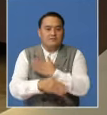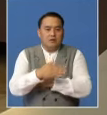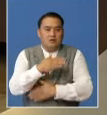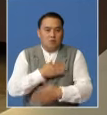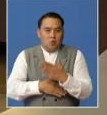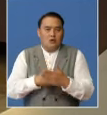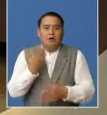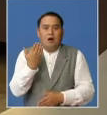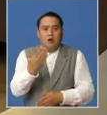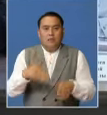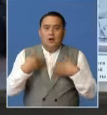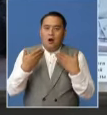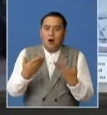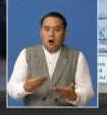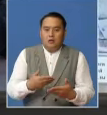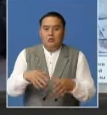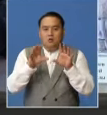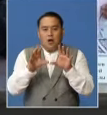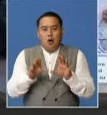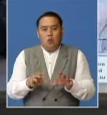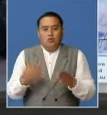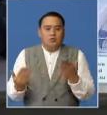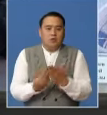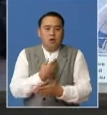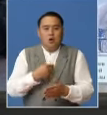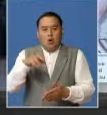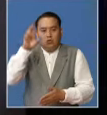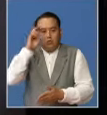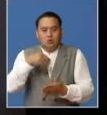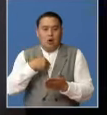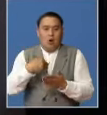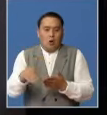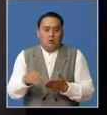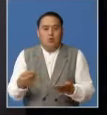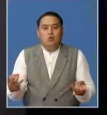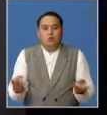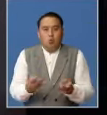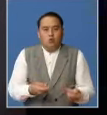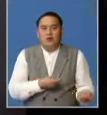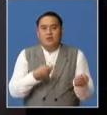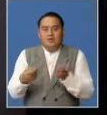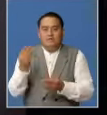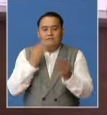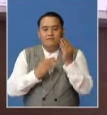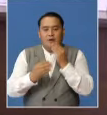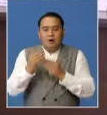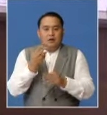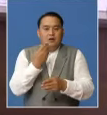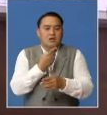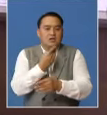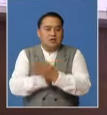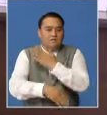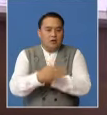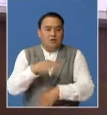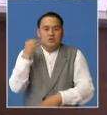Роза Ахжаркенова. Она предлагает пересмотреть закон о госзакупках в части поставки необходимых для инвалидов средств